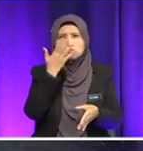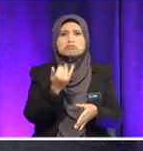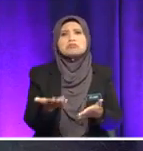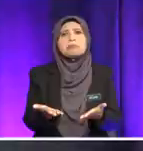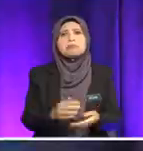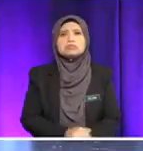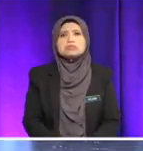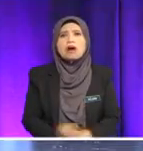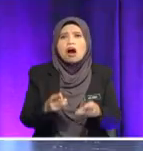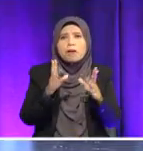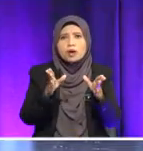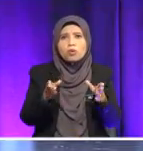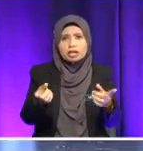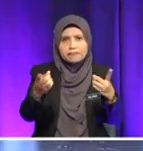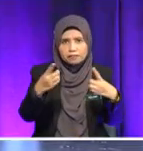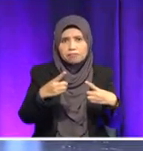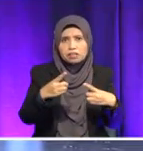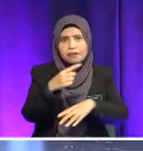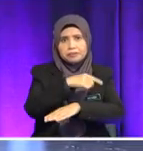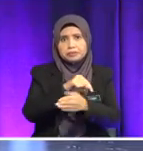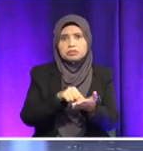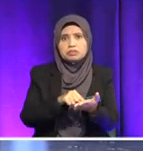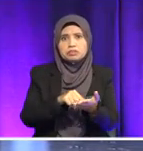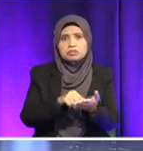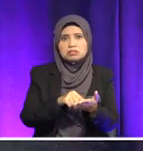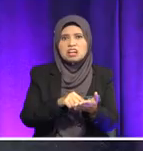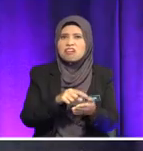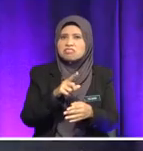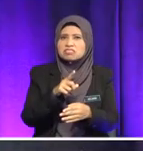Mengapa rame sungguh orang yang datang ke pekan hari ini